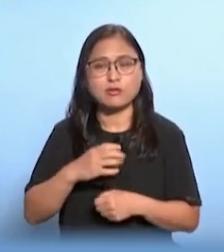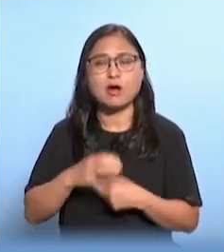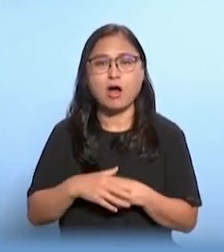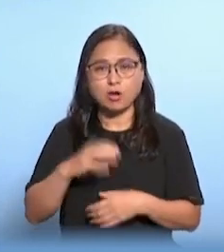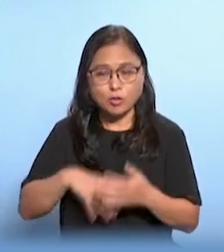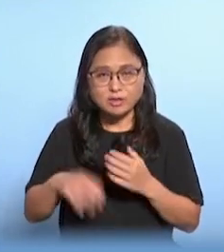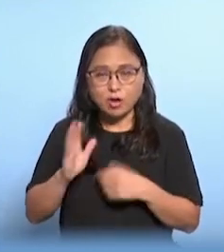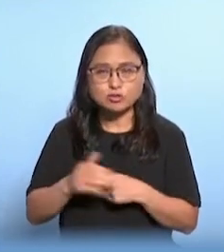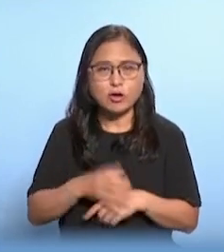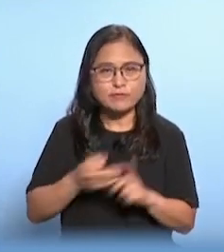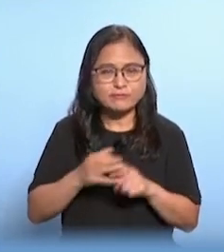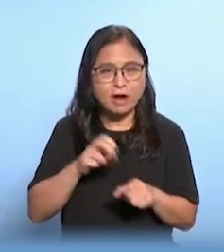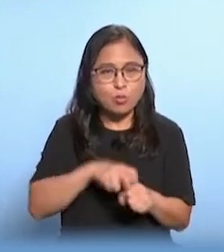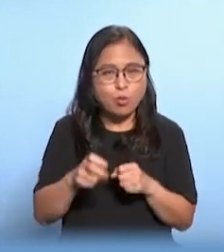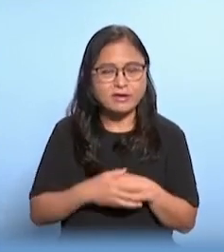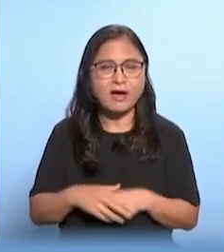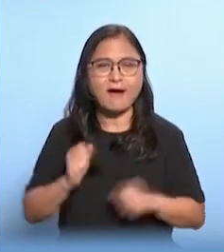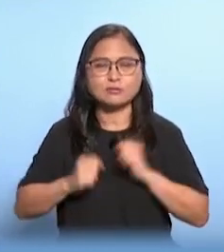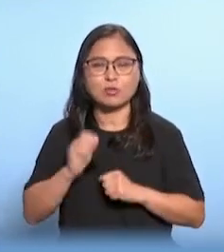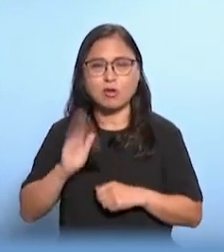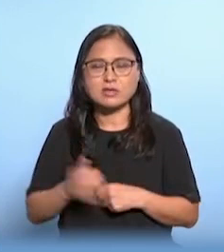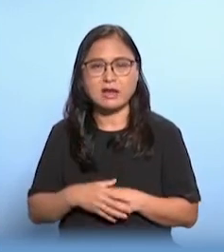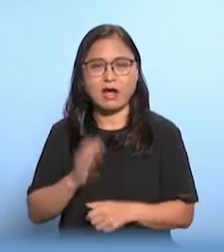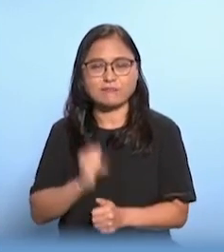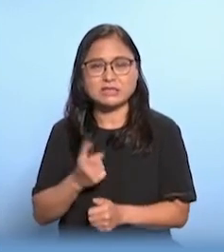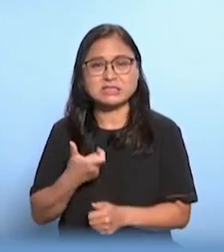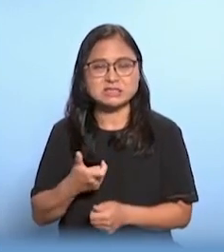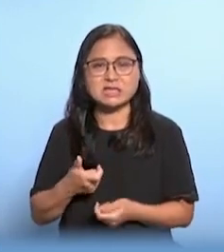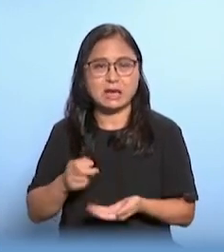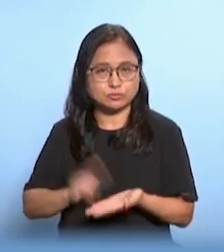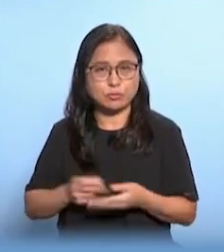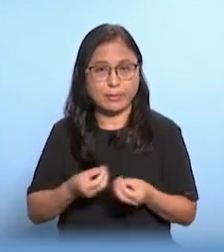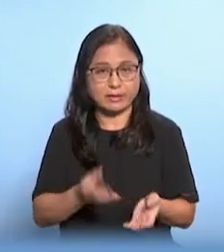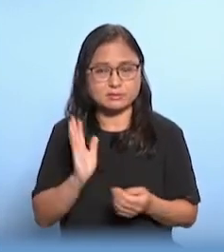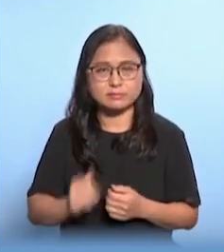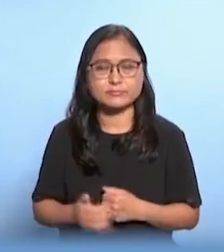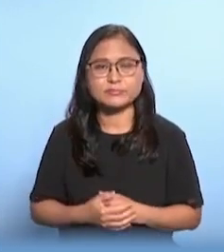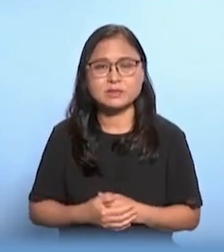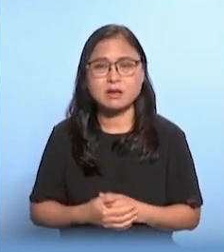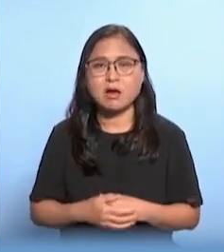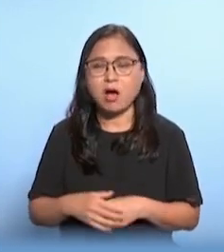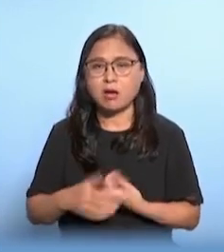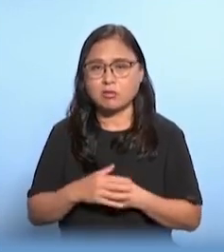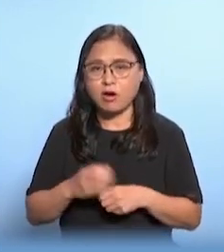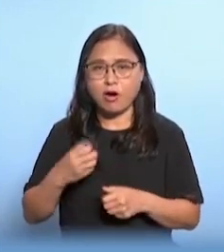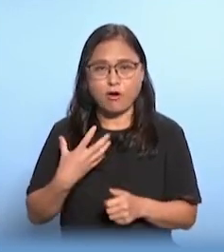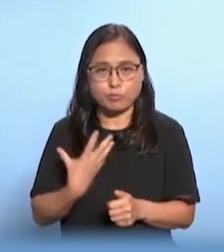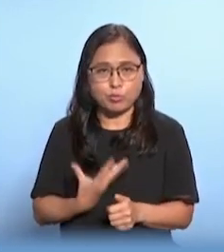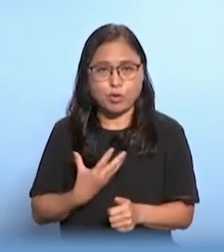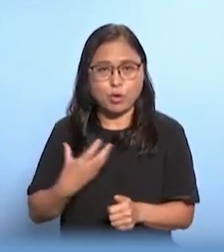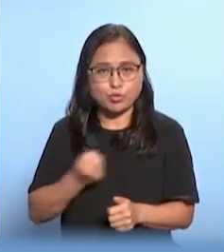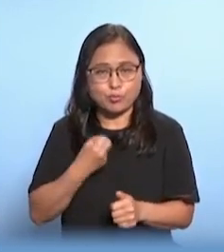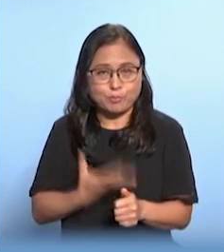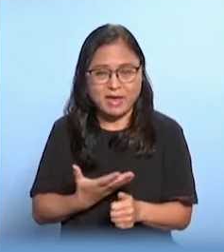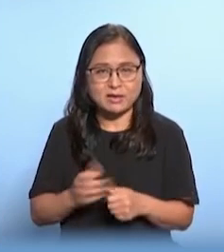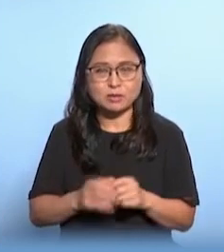动，例如是发出定额通知书等等。擴大授權執法人員的範圍，可以提升了執法的靈活